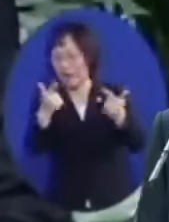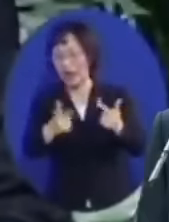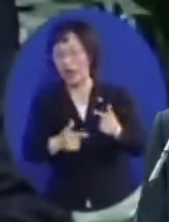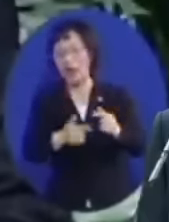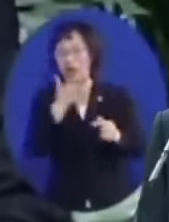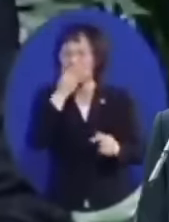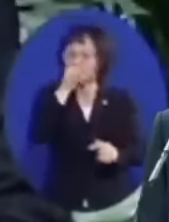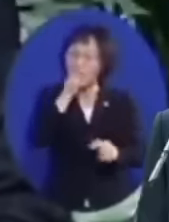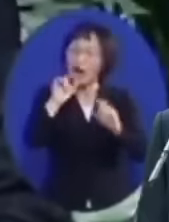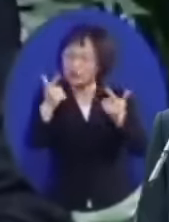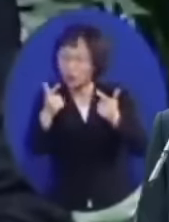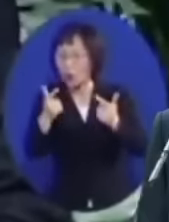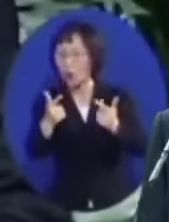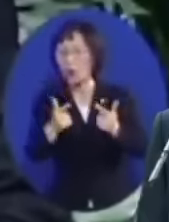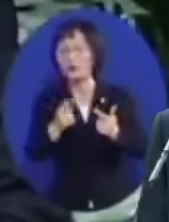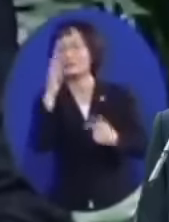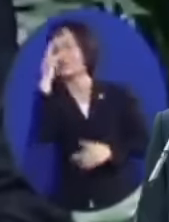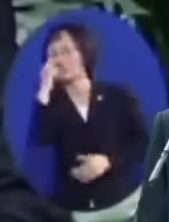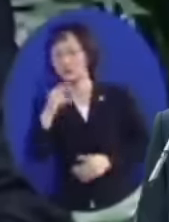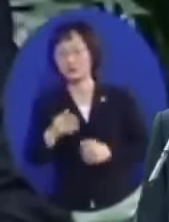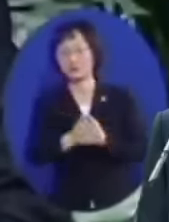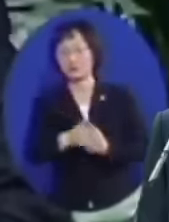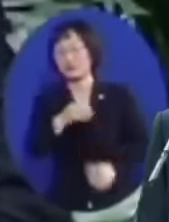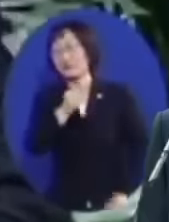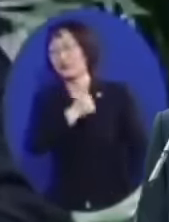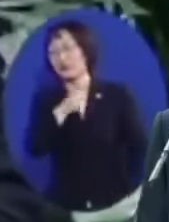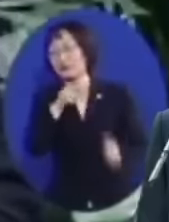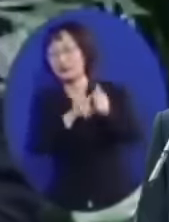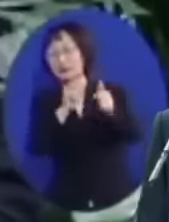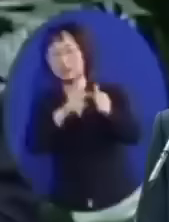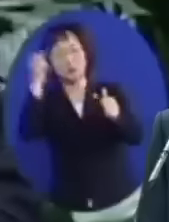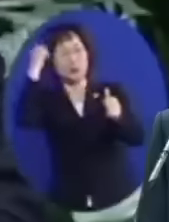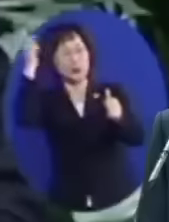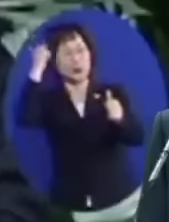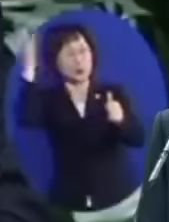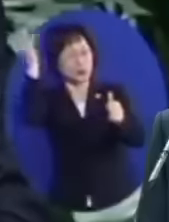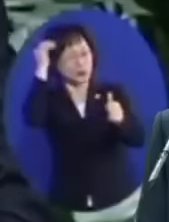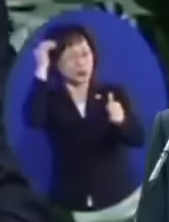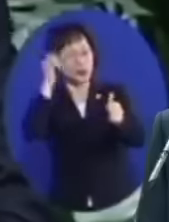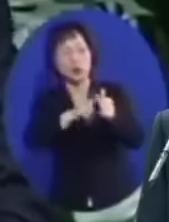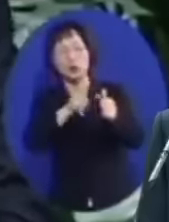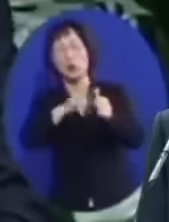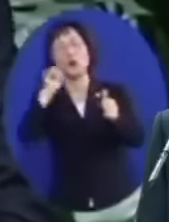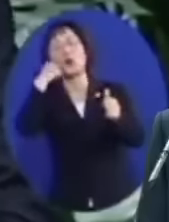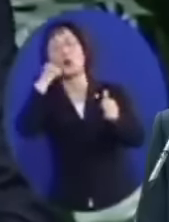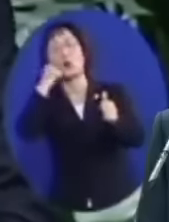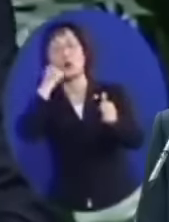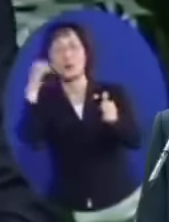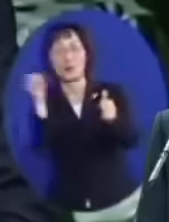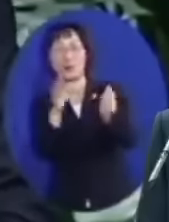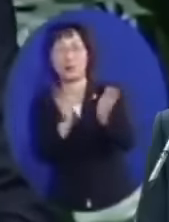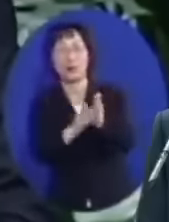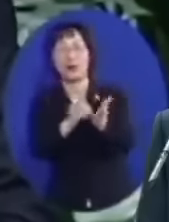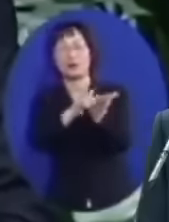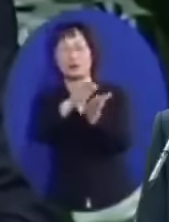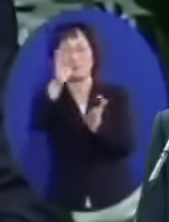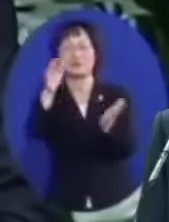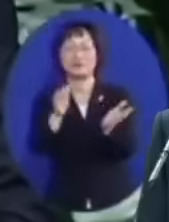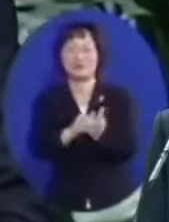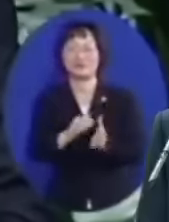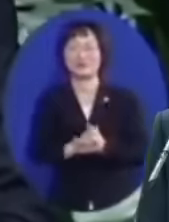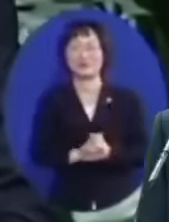그럴 수도 있습니다. 그러니까 선생님이 얘는 완전히 전능하라서 공부할 수가 없다고 버리내라고